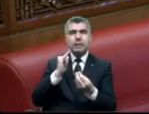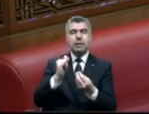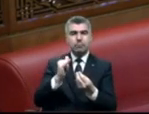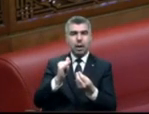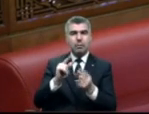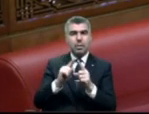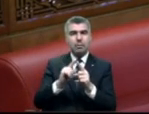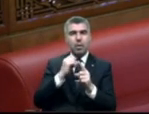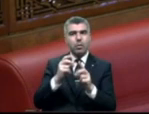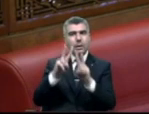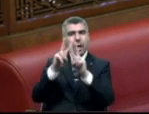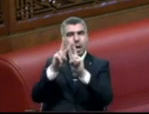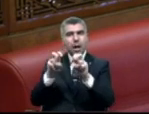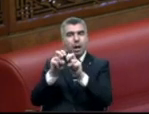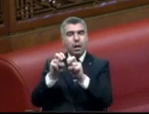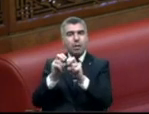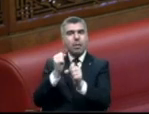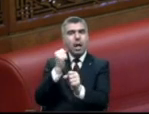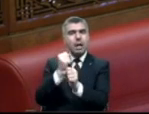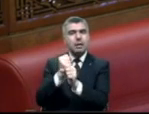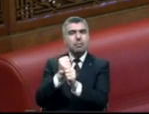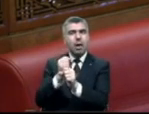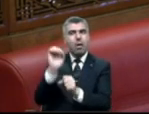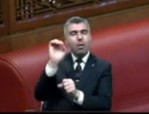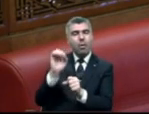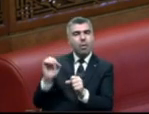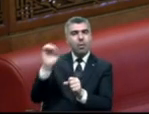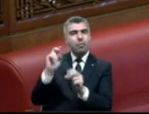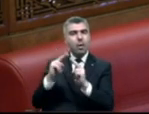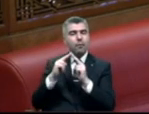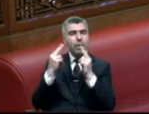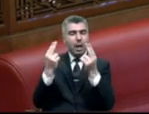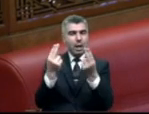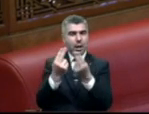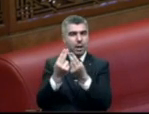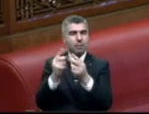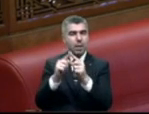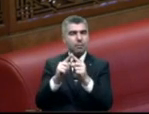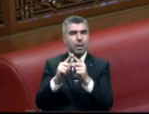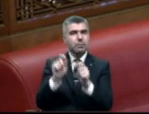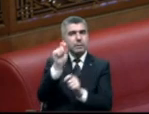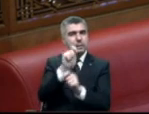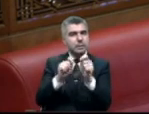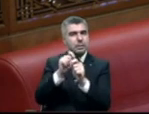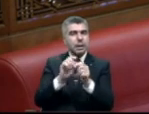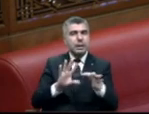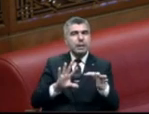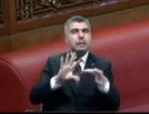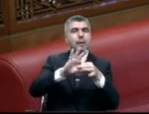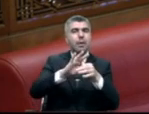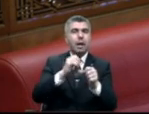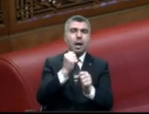القضايا المتعلقة بالبحث عن فرص التشغيل بالخارج ولإعداد اتفاقيات اليد العاملة